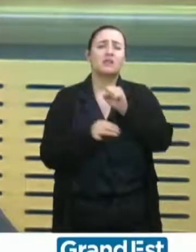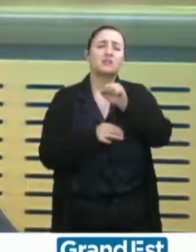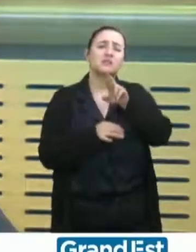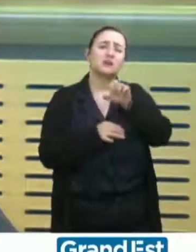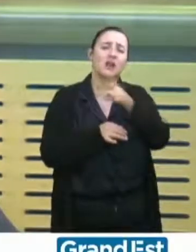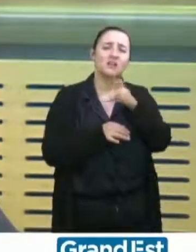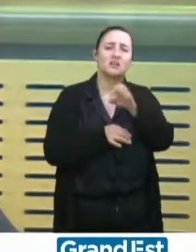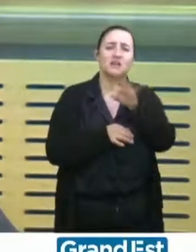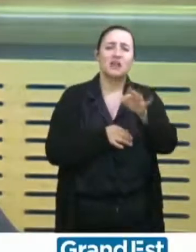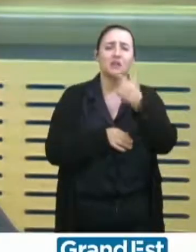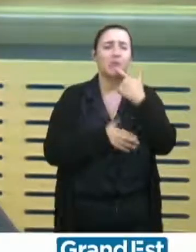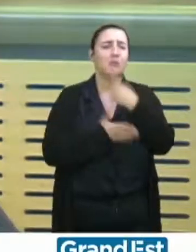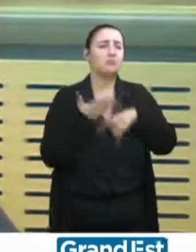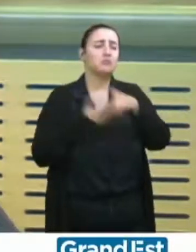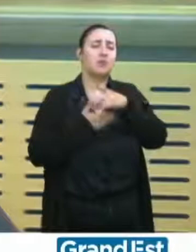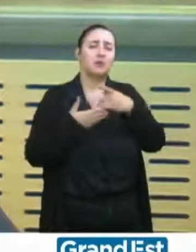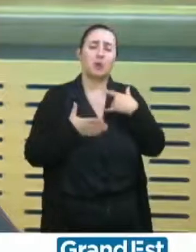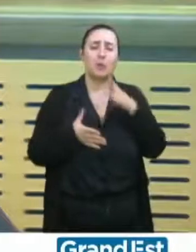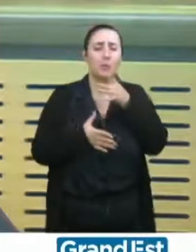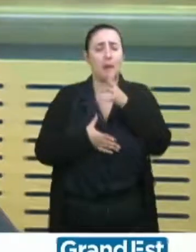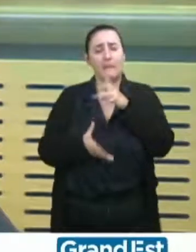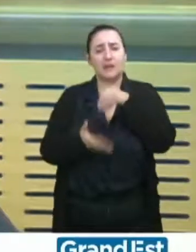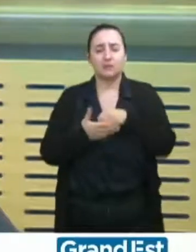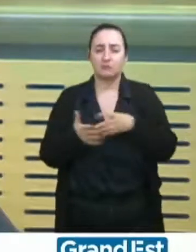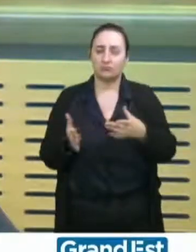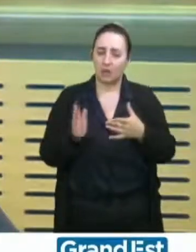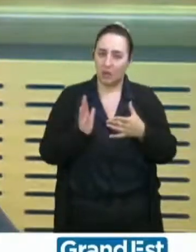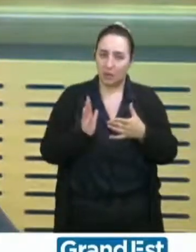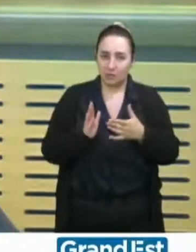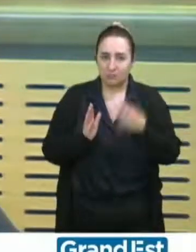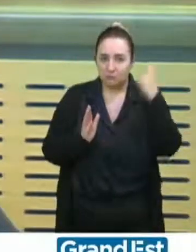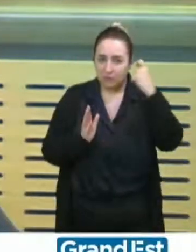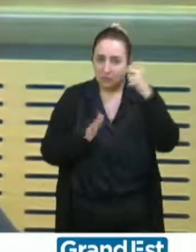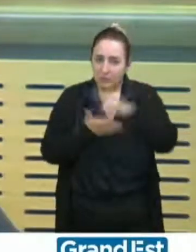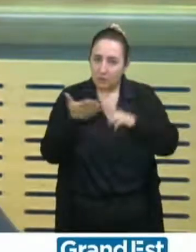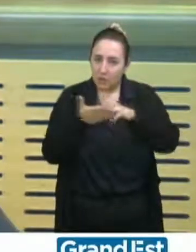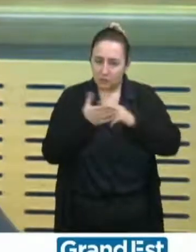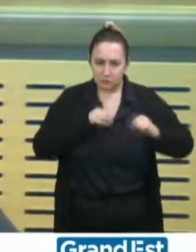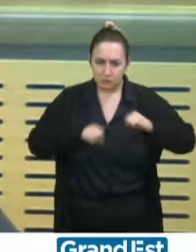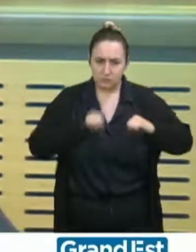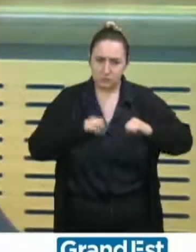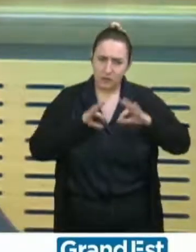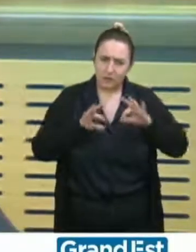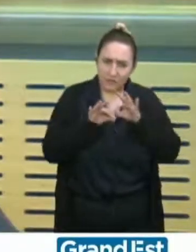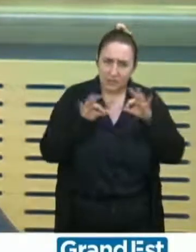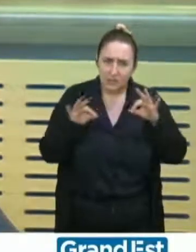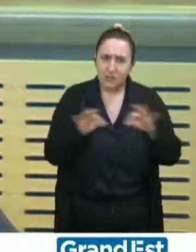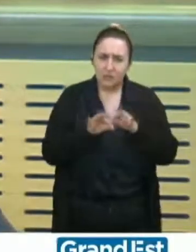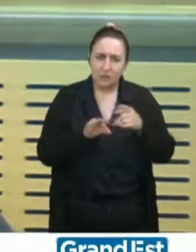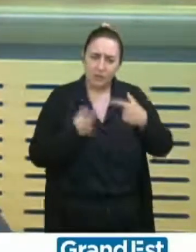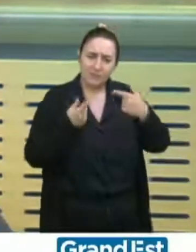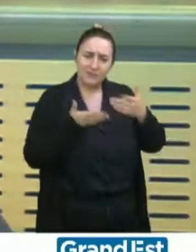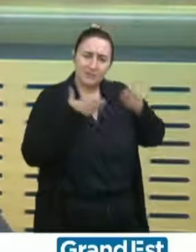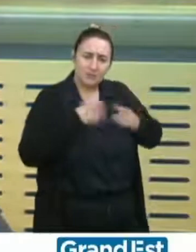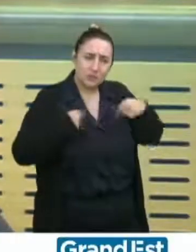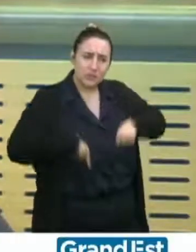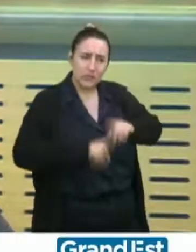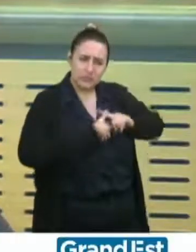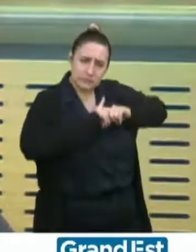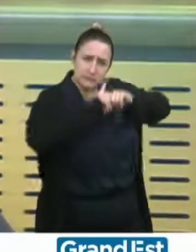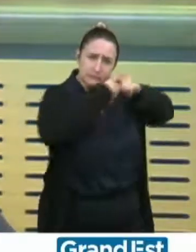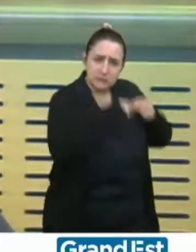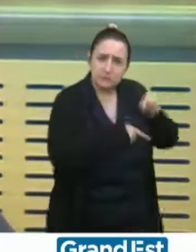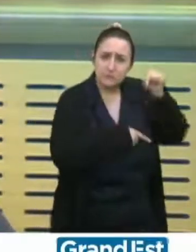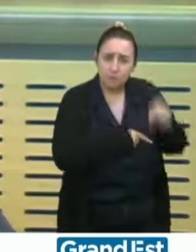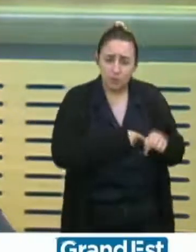schéma technocratique pourtant il est du rôle du président de région devrait pour son territoire en influence sur les décisions d'état y compris lorsque